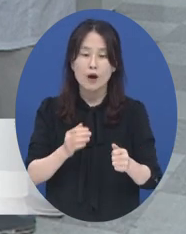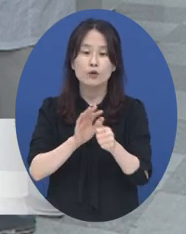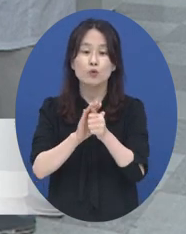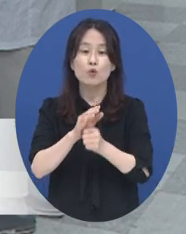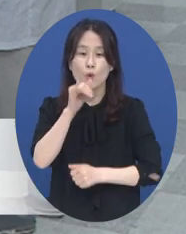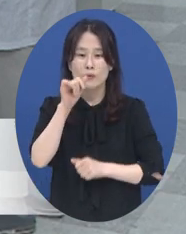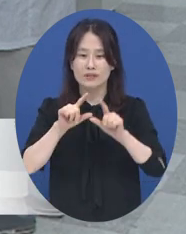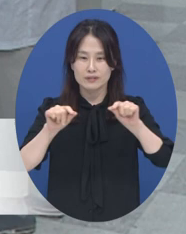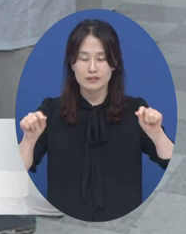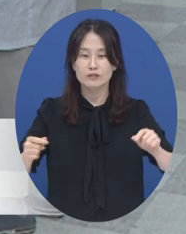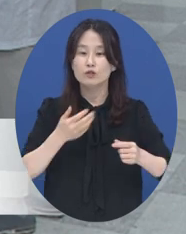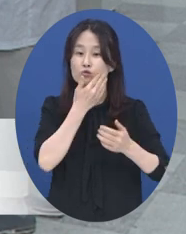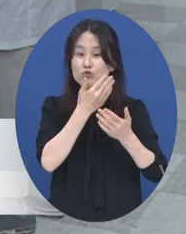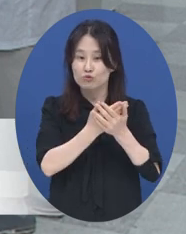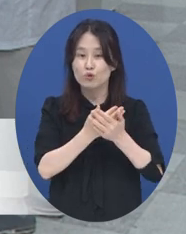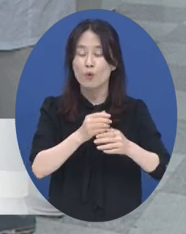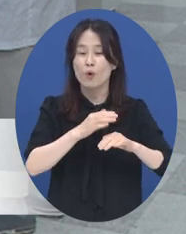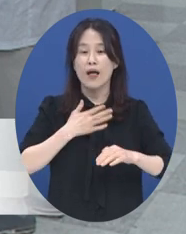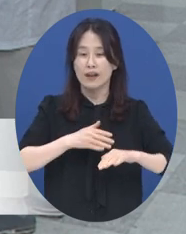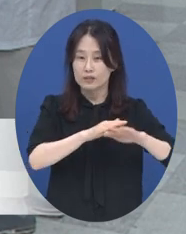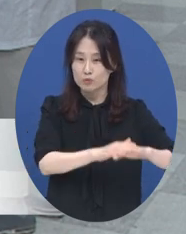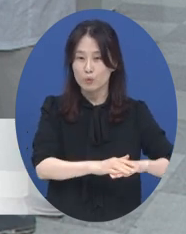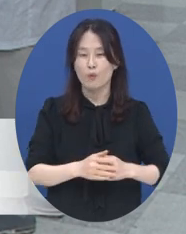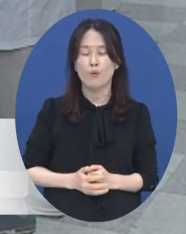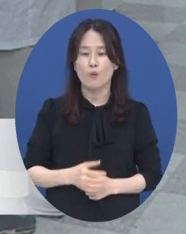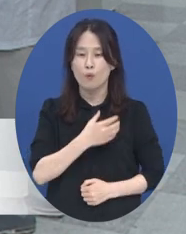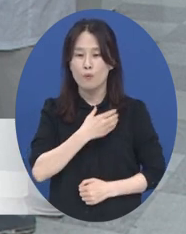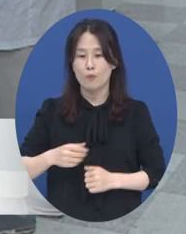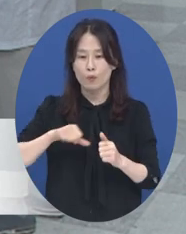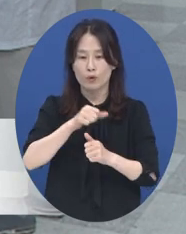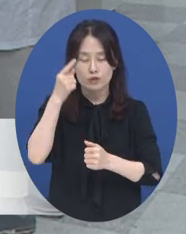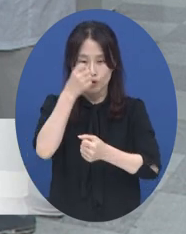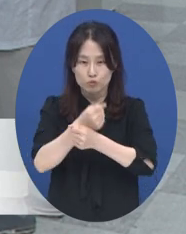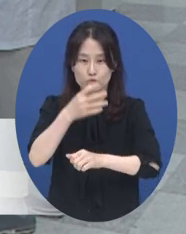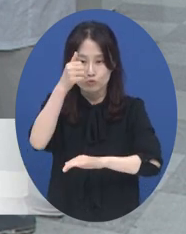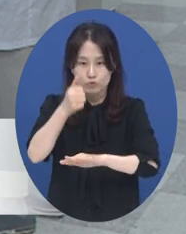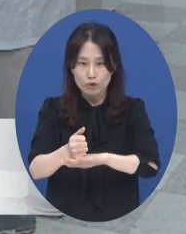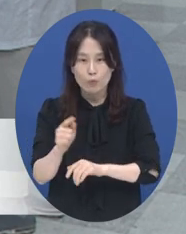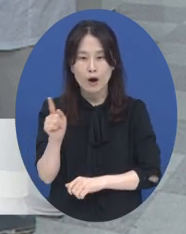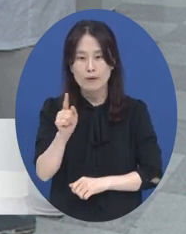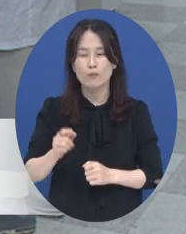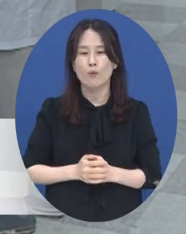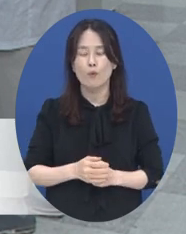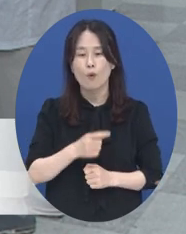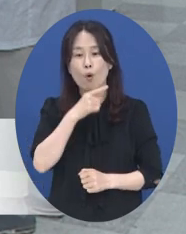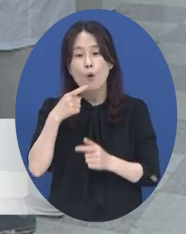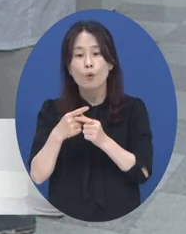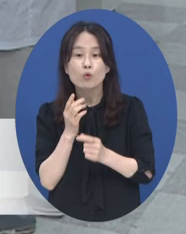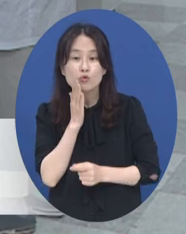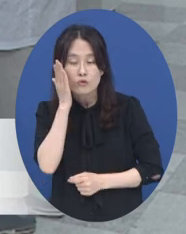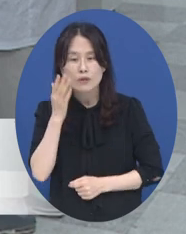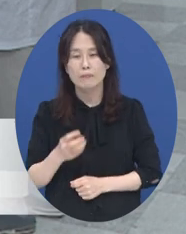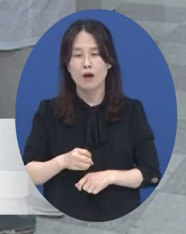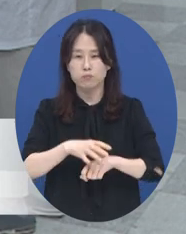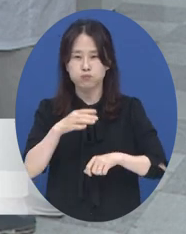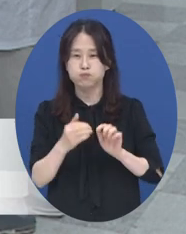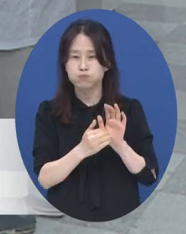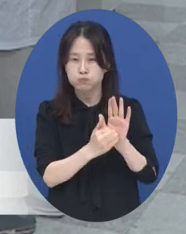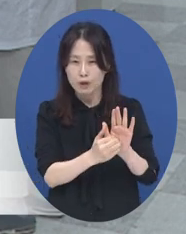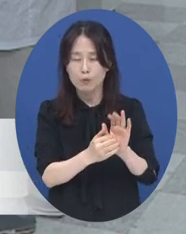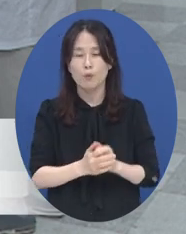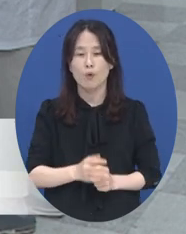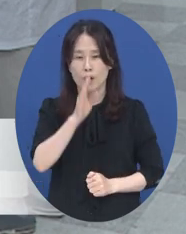알아두면 좋을 것 같은데요. 경기도 보건환경연구원 연구 결과 구춘잎의 염증 억제와 면역력 회복에 도움이